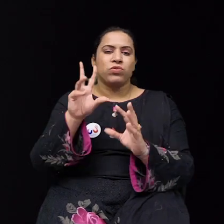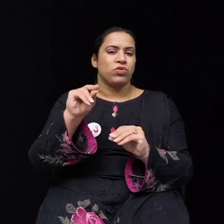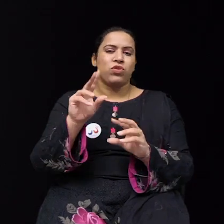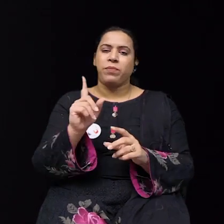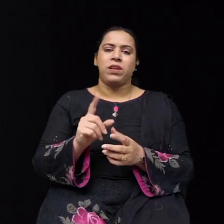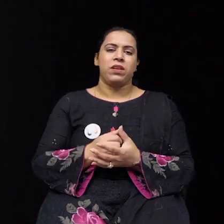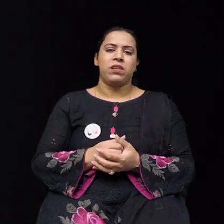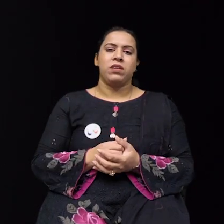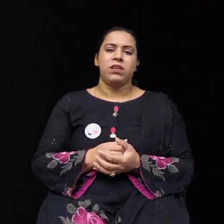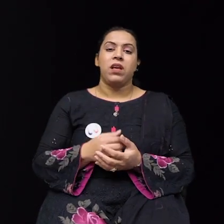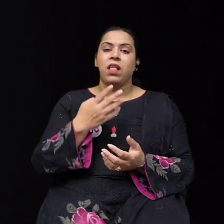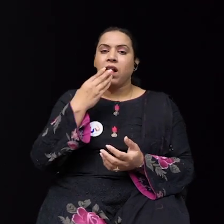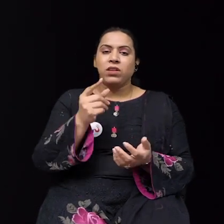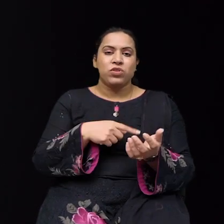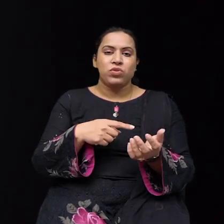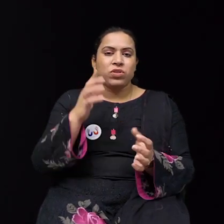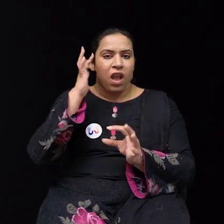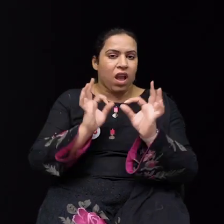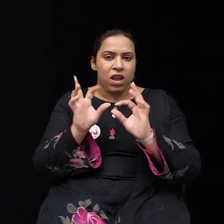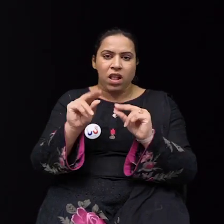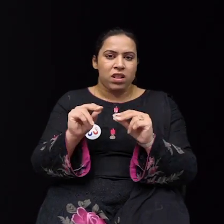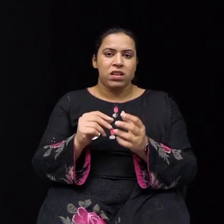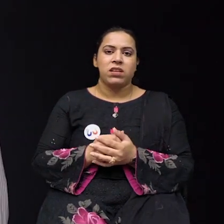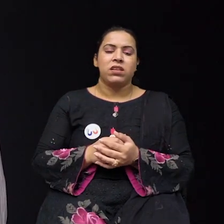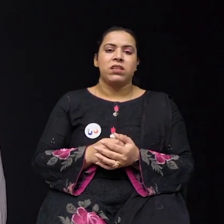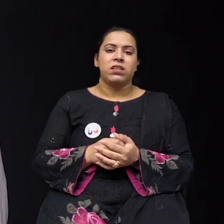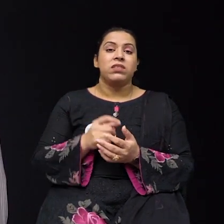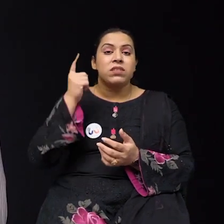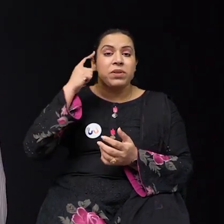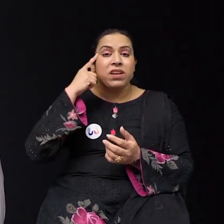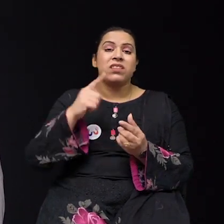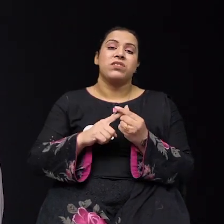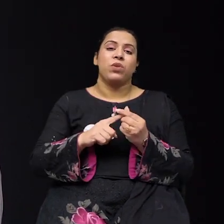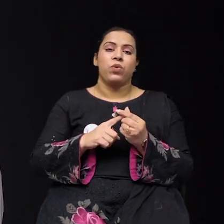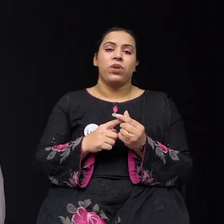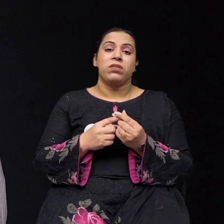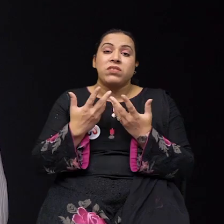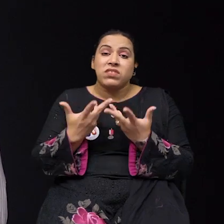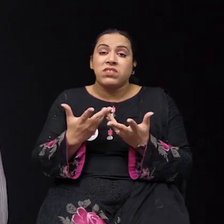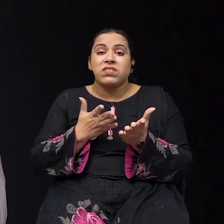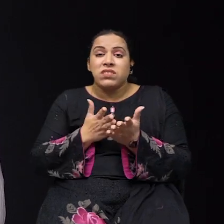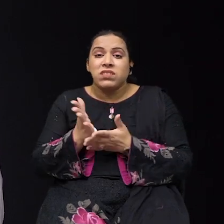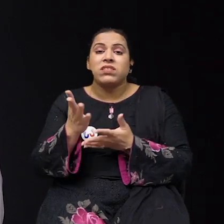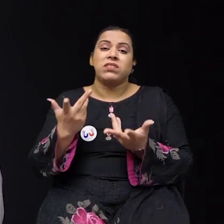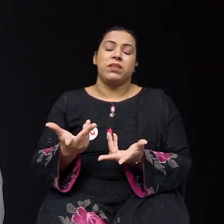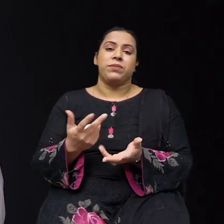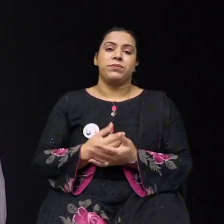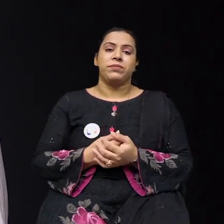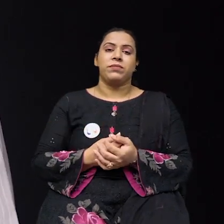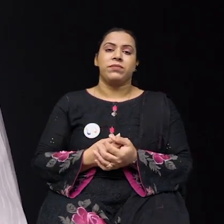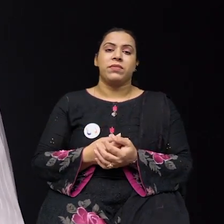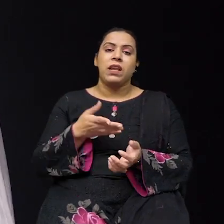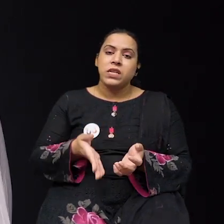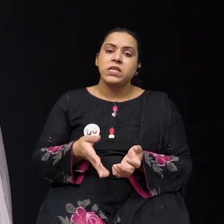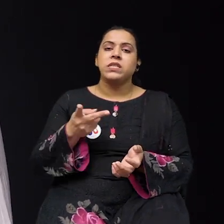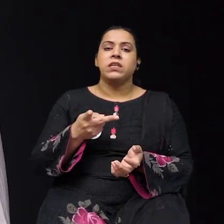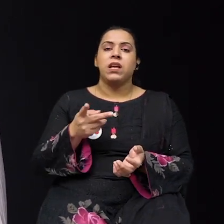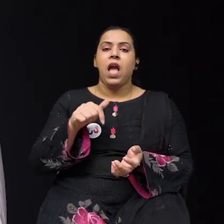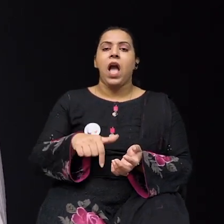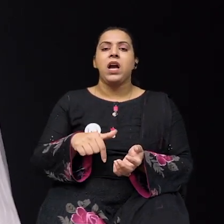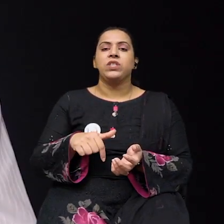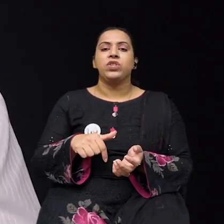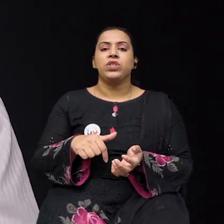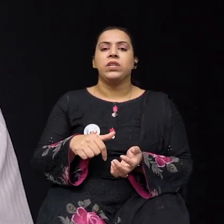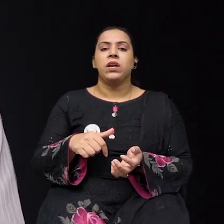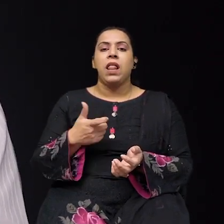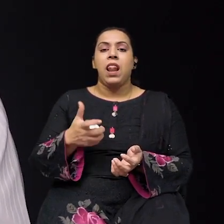نہیں آتے, شوگر کا دھیان نہیں کرتے. سمجھنے کی ضرورت ہے کہ ہم کس طرف کا رخ اختیار کرتے ہیں. اسی لیے